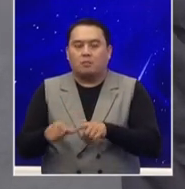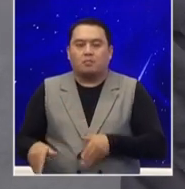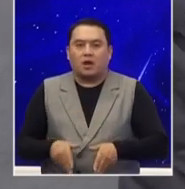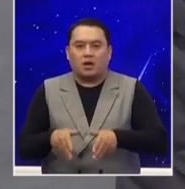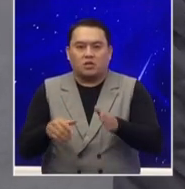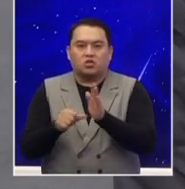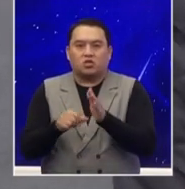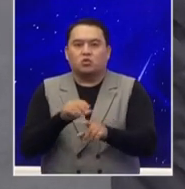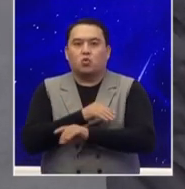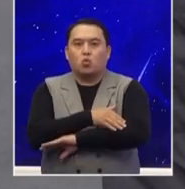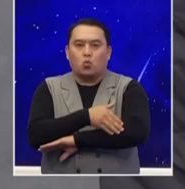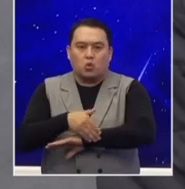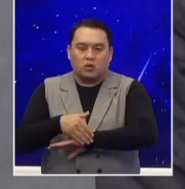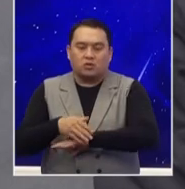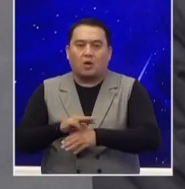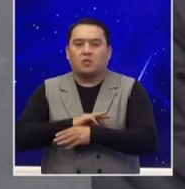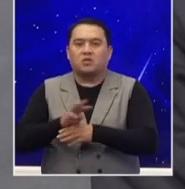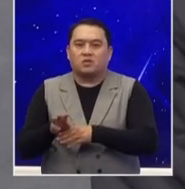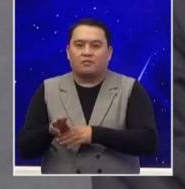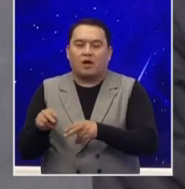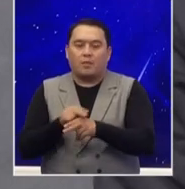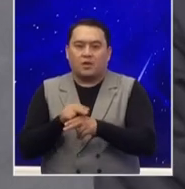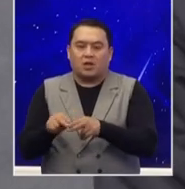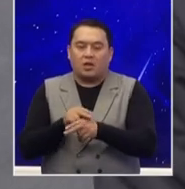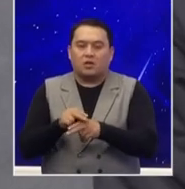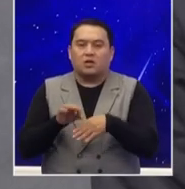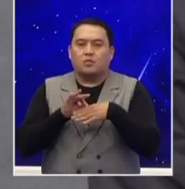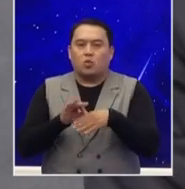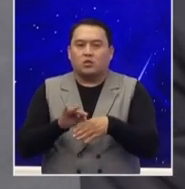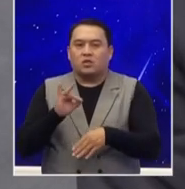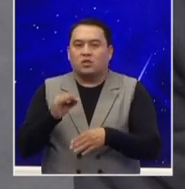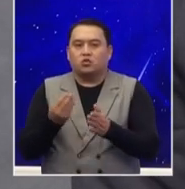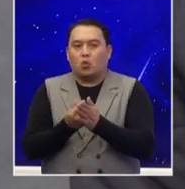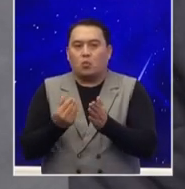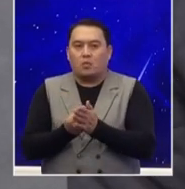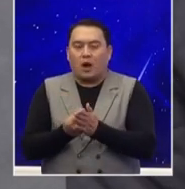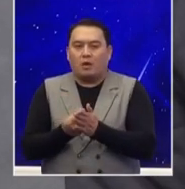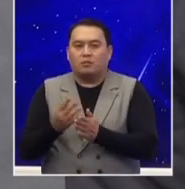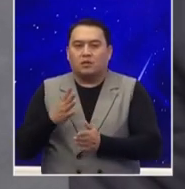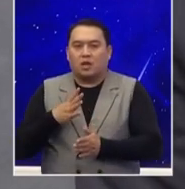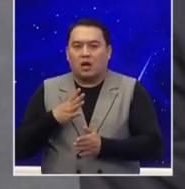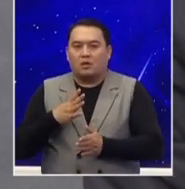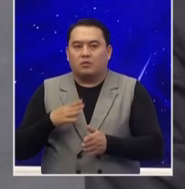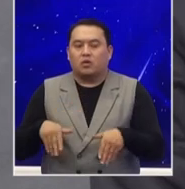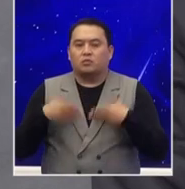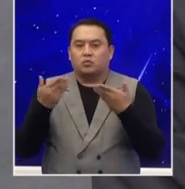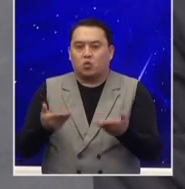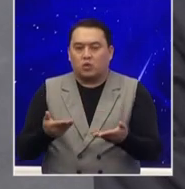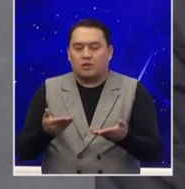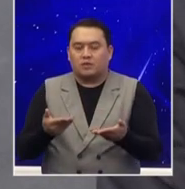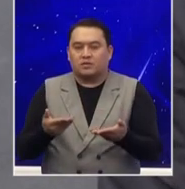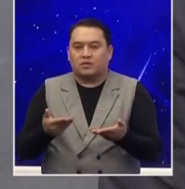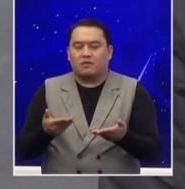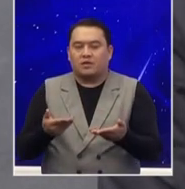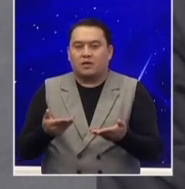шесть улиц которые будут охватывать капитальным ремонтом и сумма которую мы будем на которую мы будем